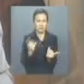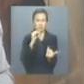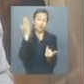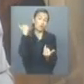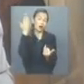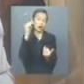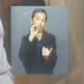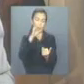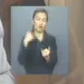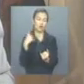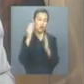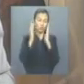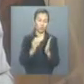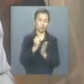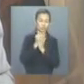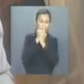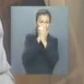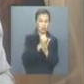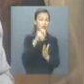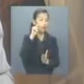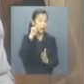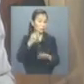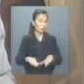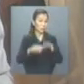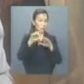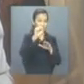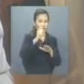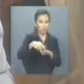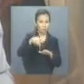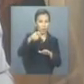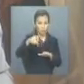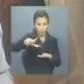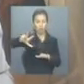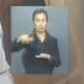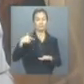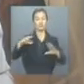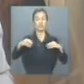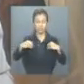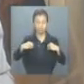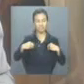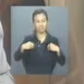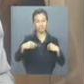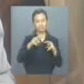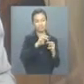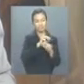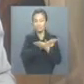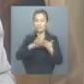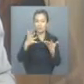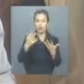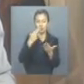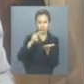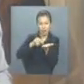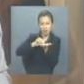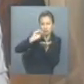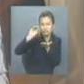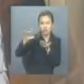ยเหลือผู้ประสบอุทกภัยหรือสปภ.ยอมรับว่าเสียมารยาทกับทางกทม.นะคะที่ได้ส่งหนังสือไปกลางดึกพร้อมย้ำว่าเข้า